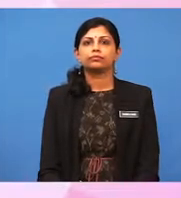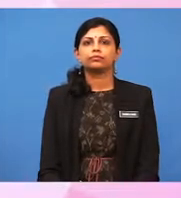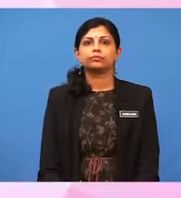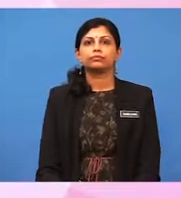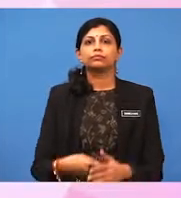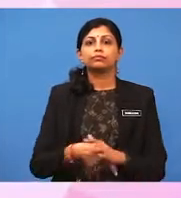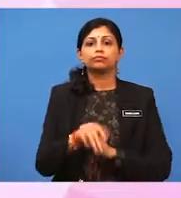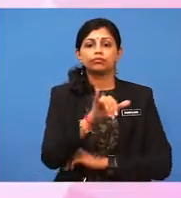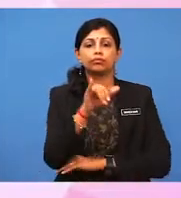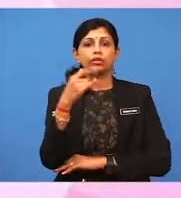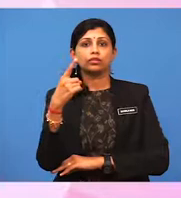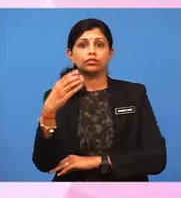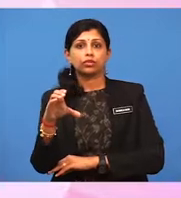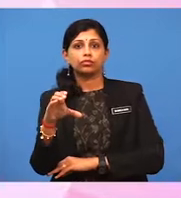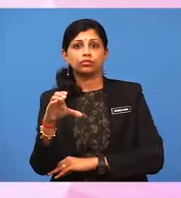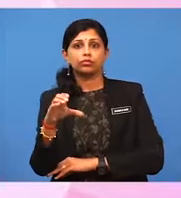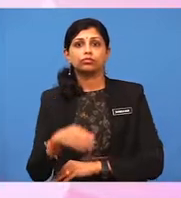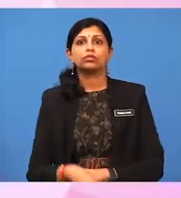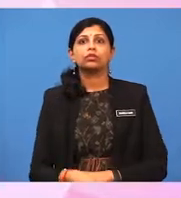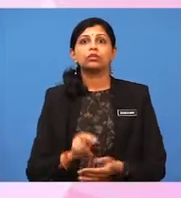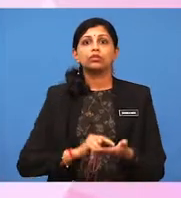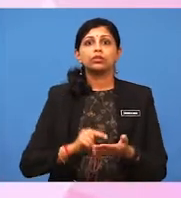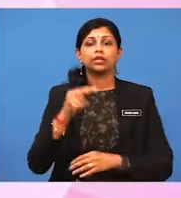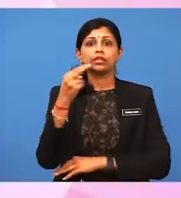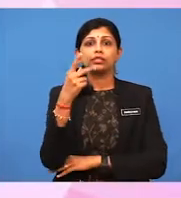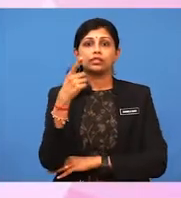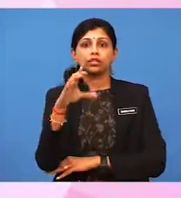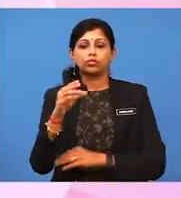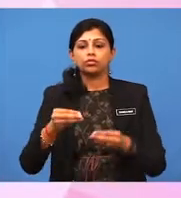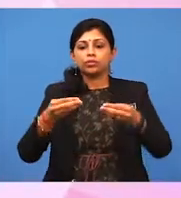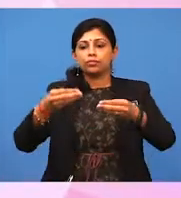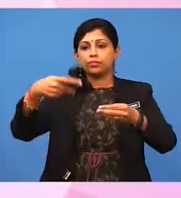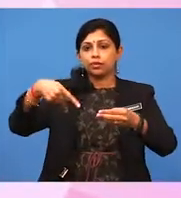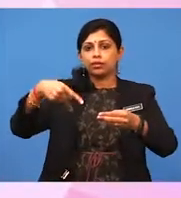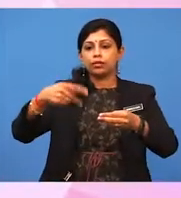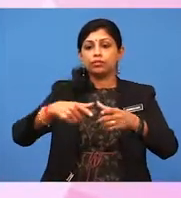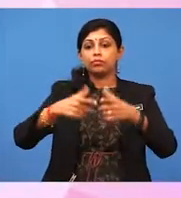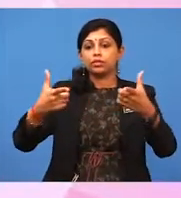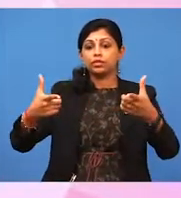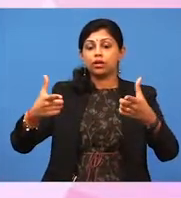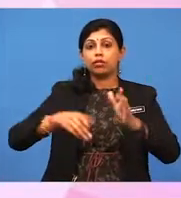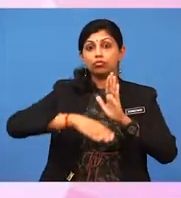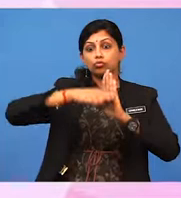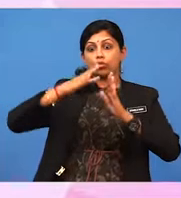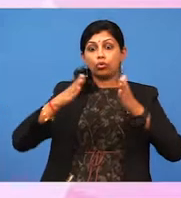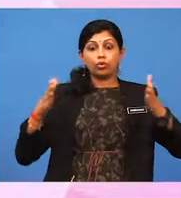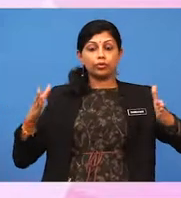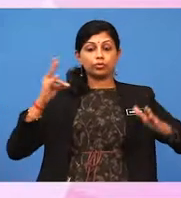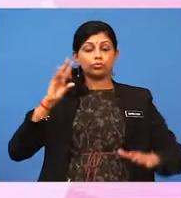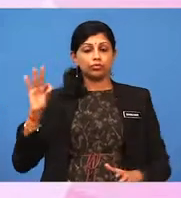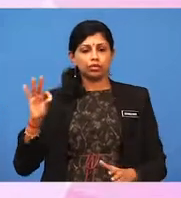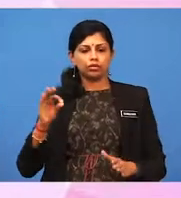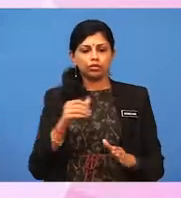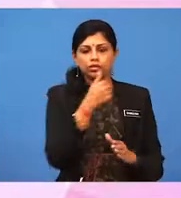100 diberi kepada P. P lebih besar daripada 79. Adakah 100 lebih besar